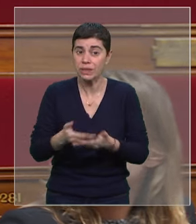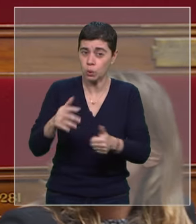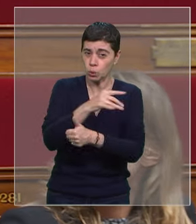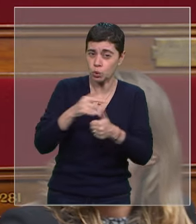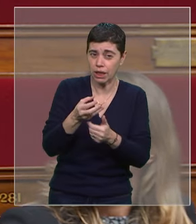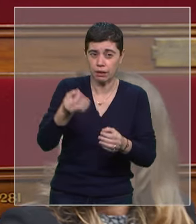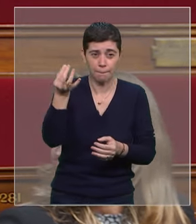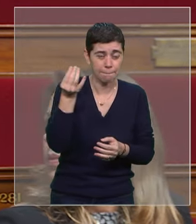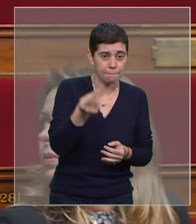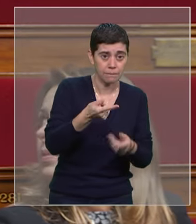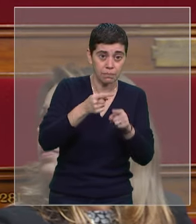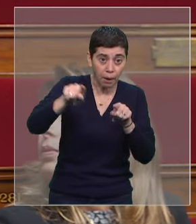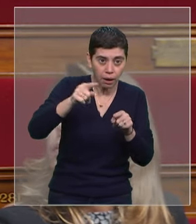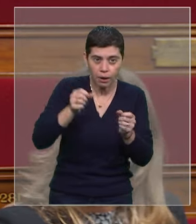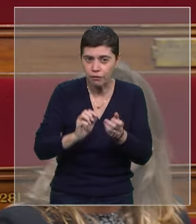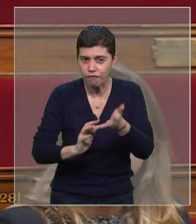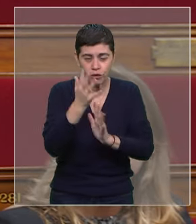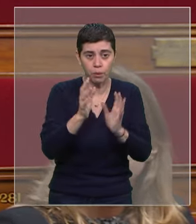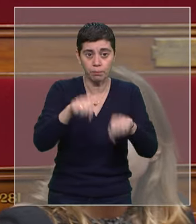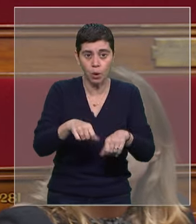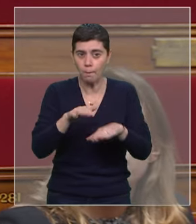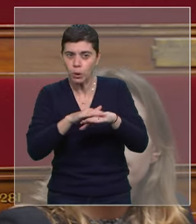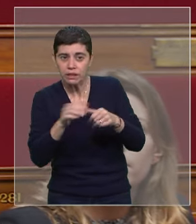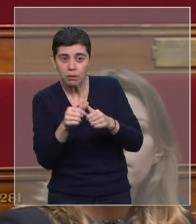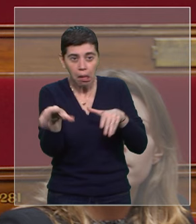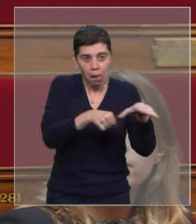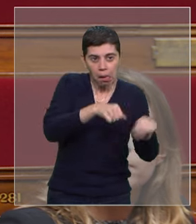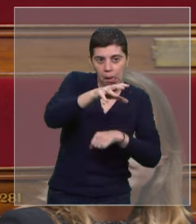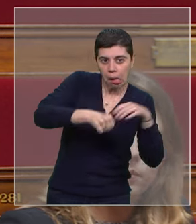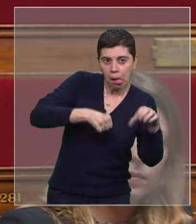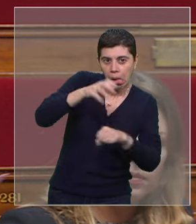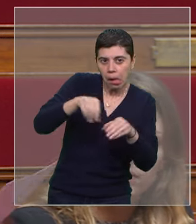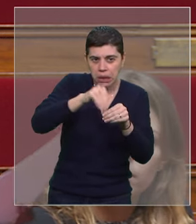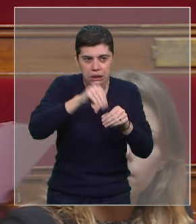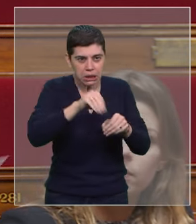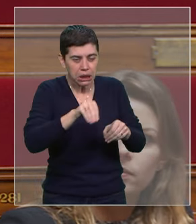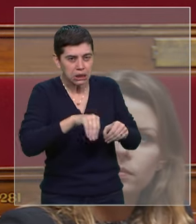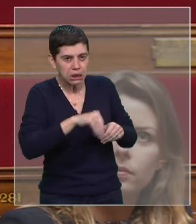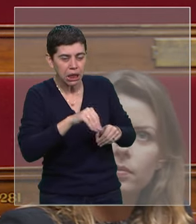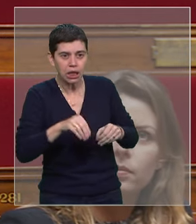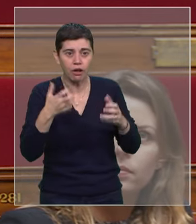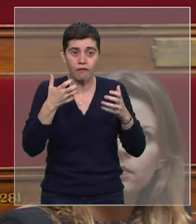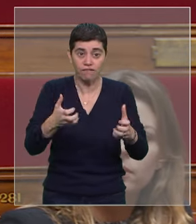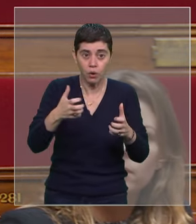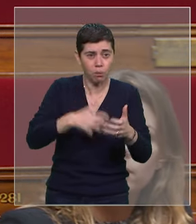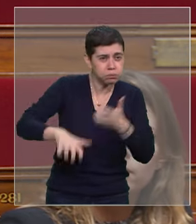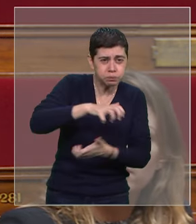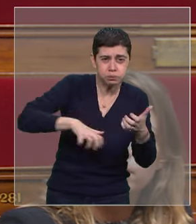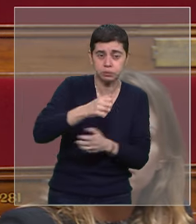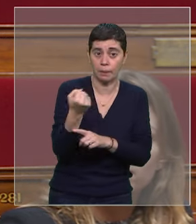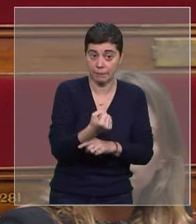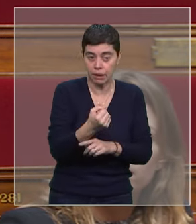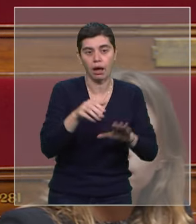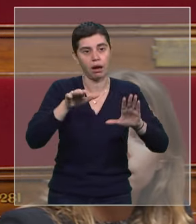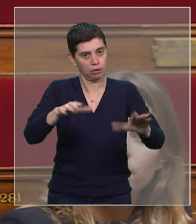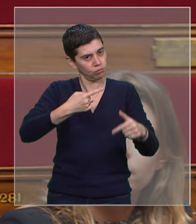feu, malgré les récupérations politiques et la volonté de certains de souffler sur les braises pour diviser et récolter les fruits du chaos. Soyons à la